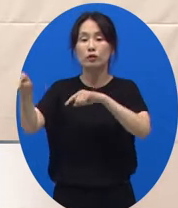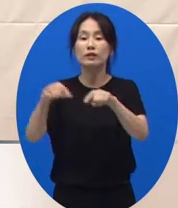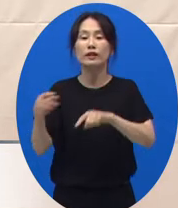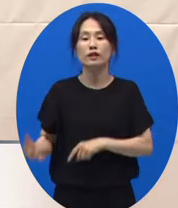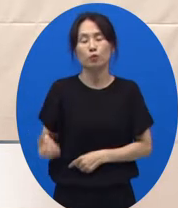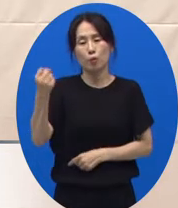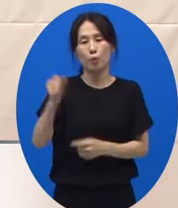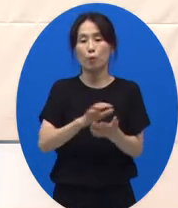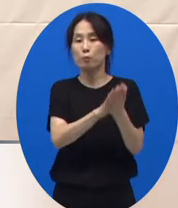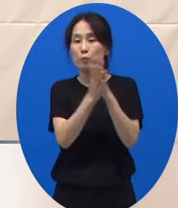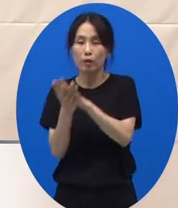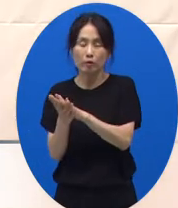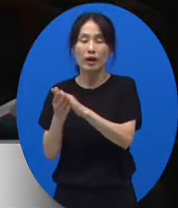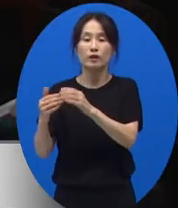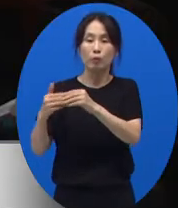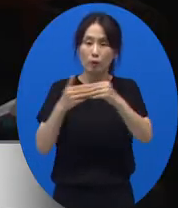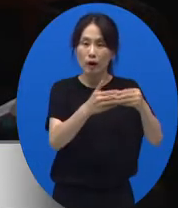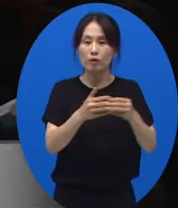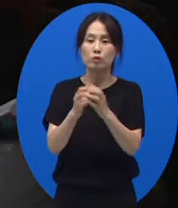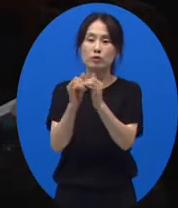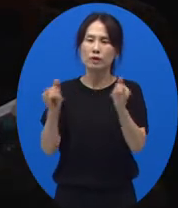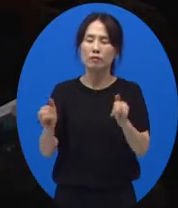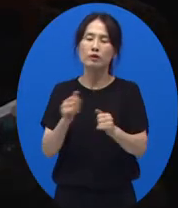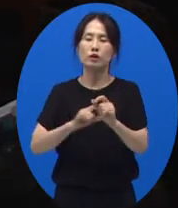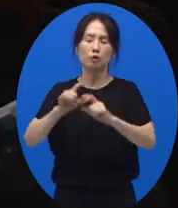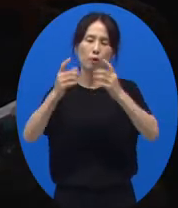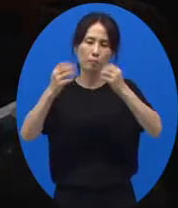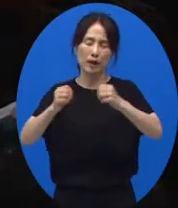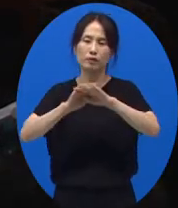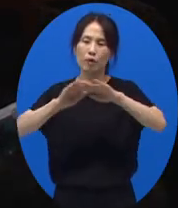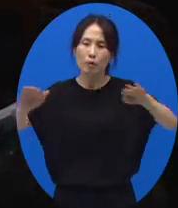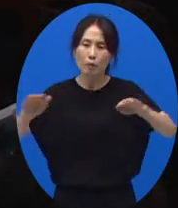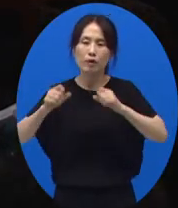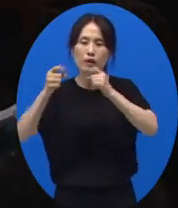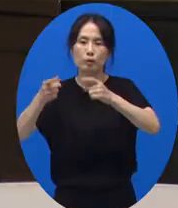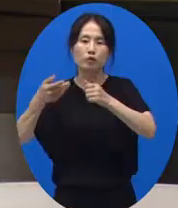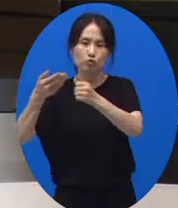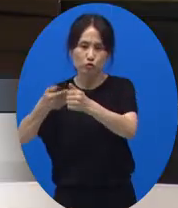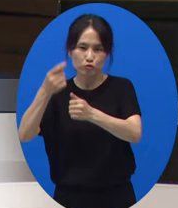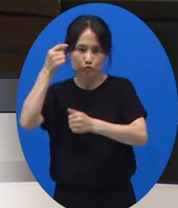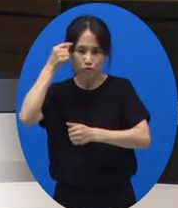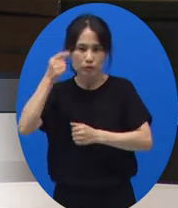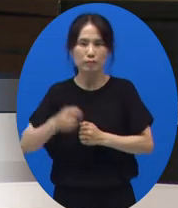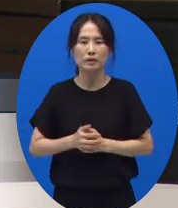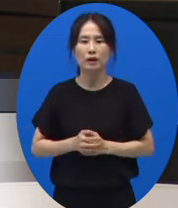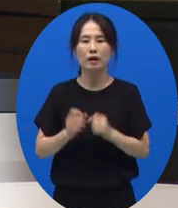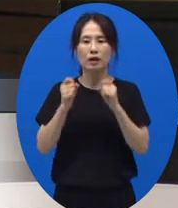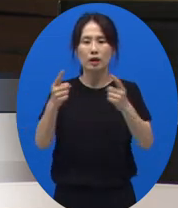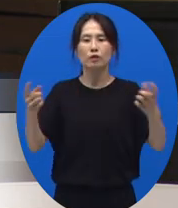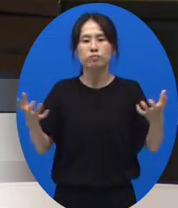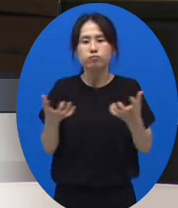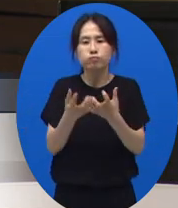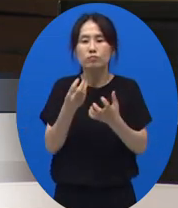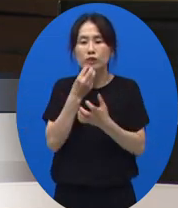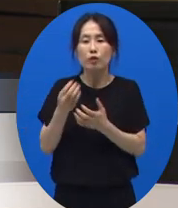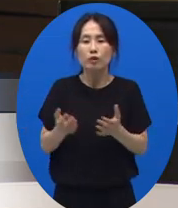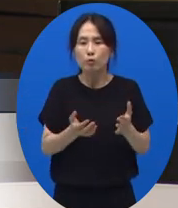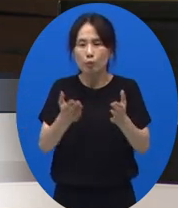정책으로 변화를 이끌고 도민들에게 더 많고 고른 기회를 제공하겠다는 구상. 기회가 넘치는